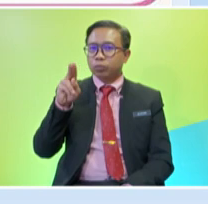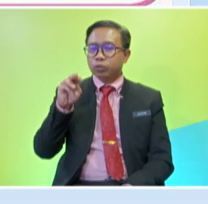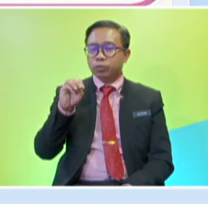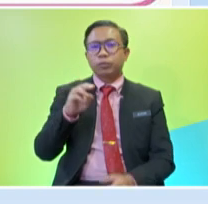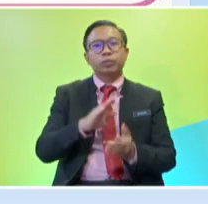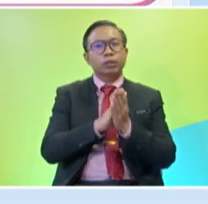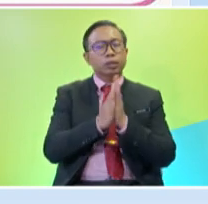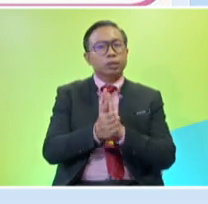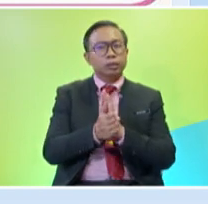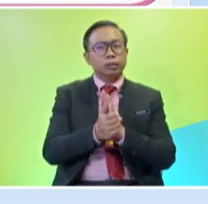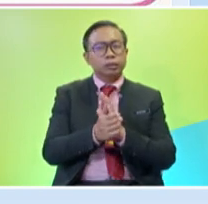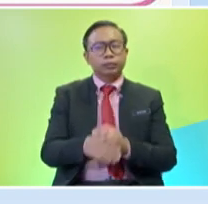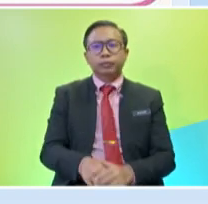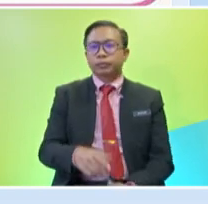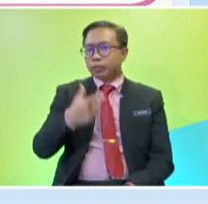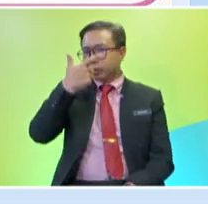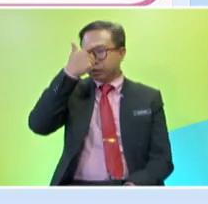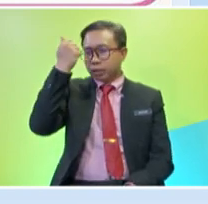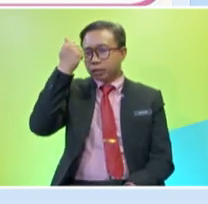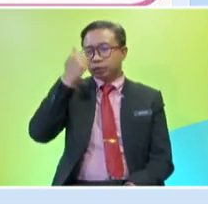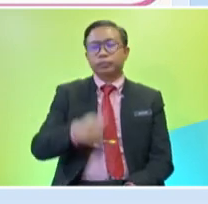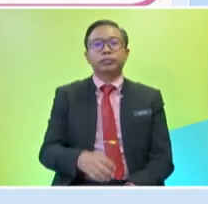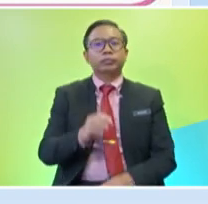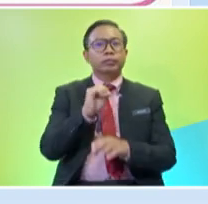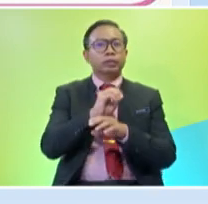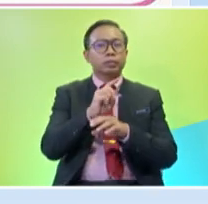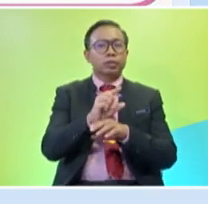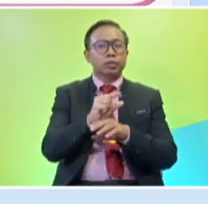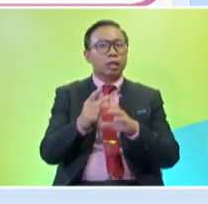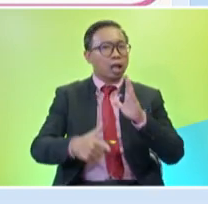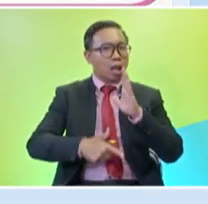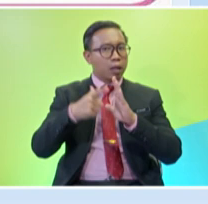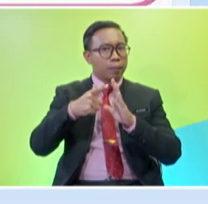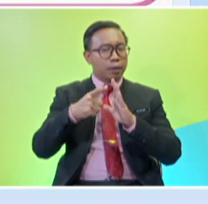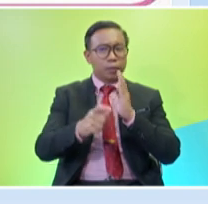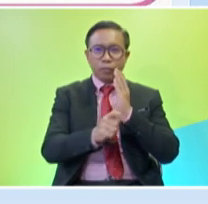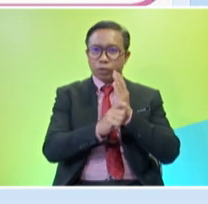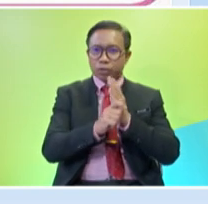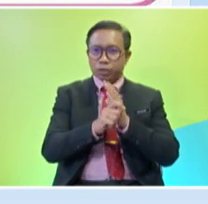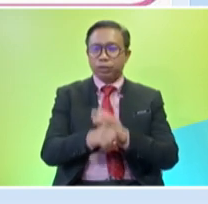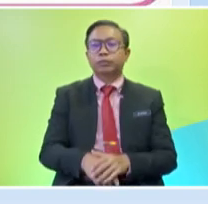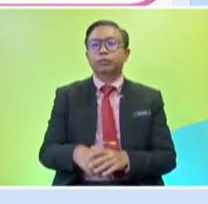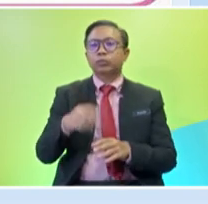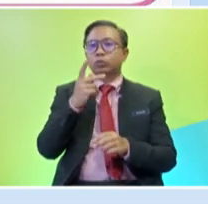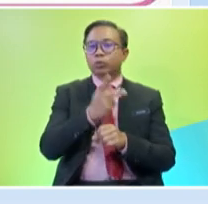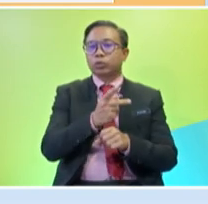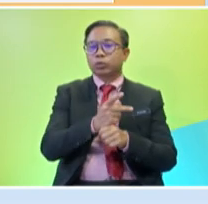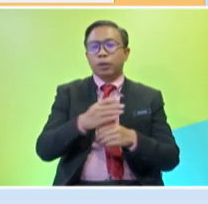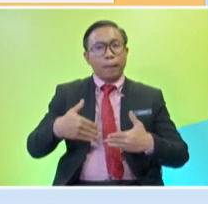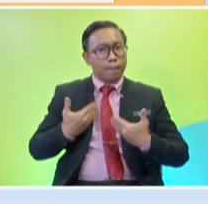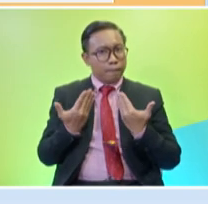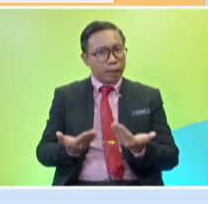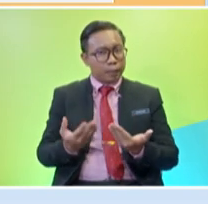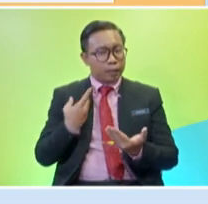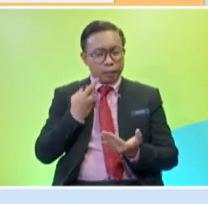Kenapa ini karena ini siang lebih elektropositif berbanding dengan kuprem macam mana